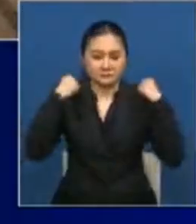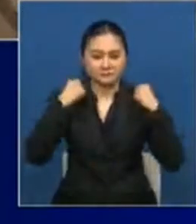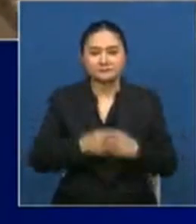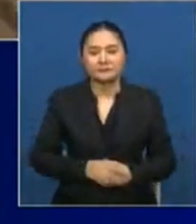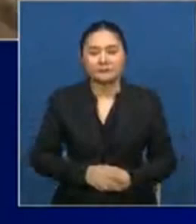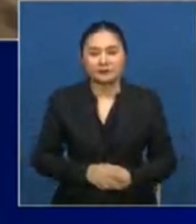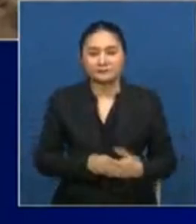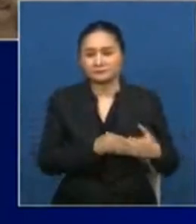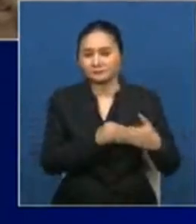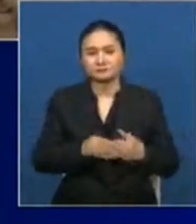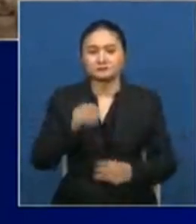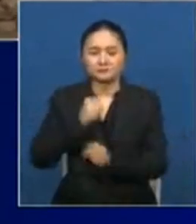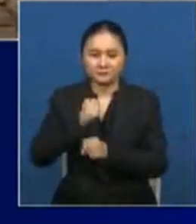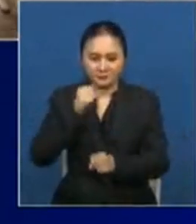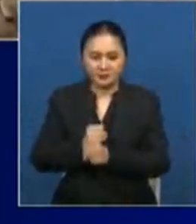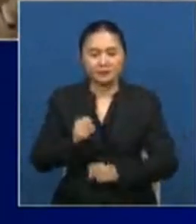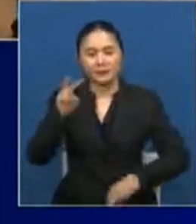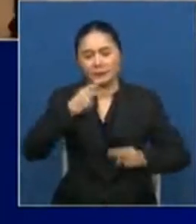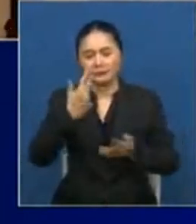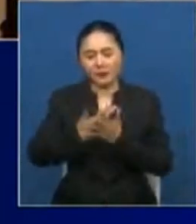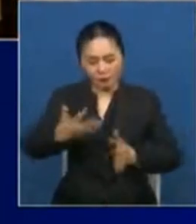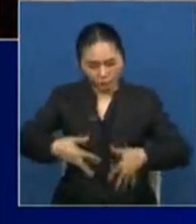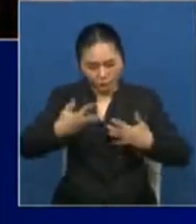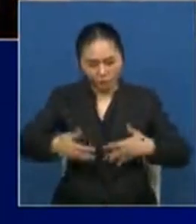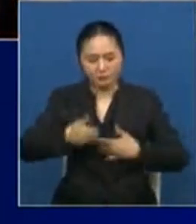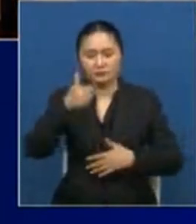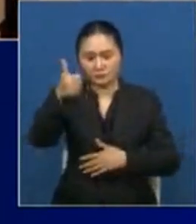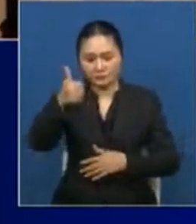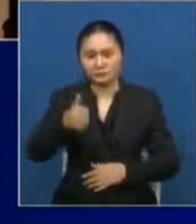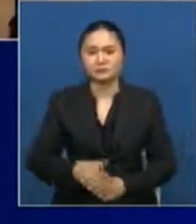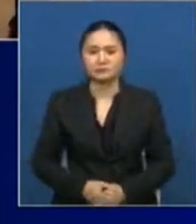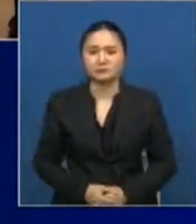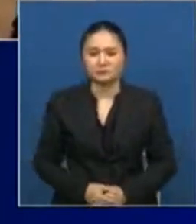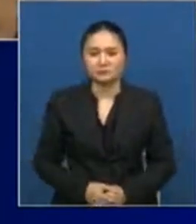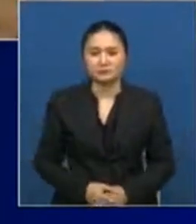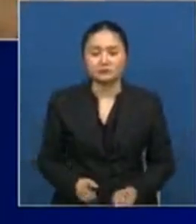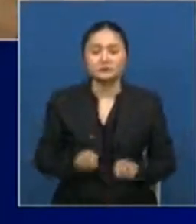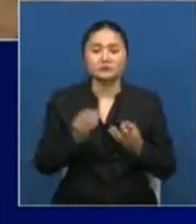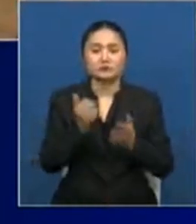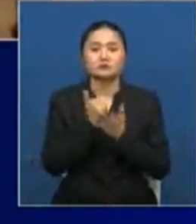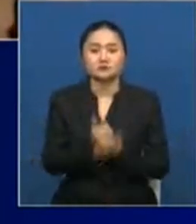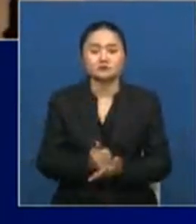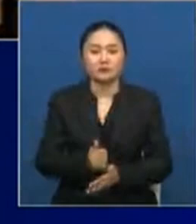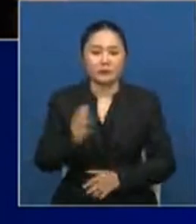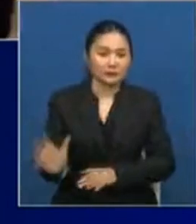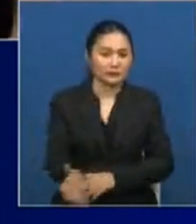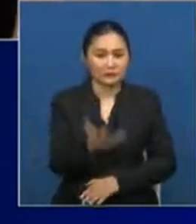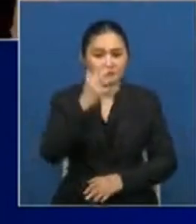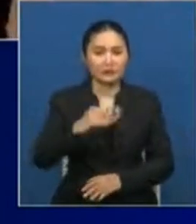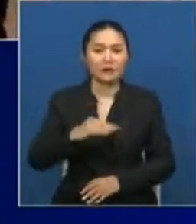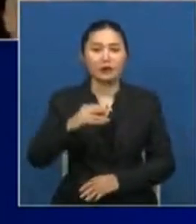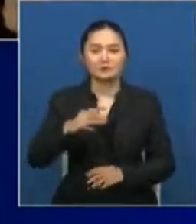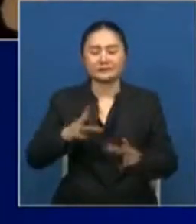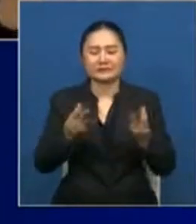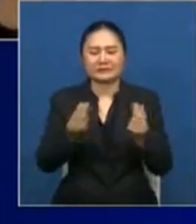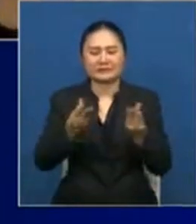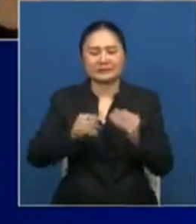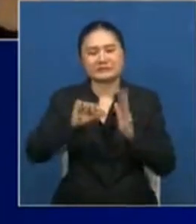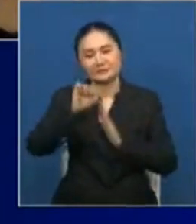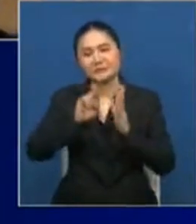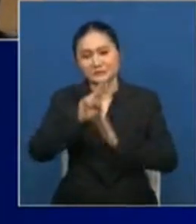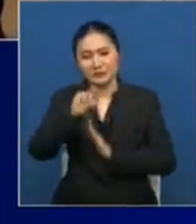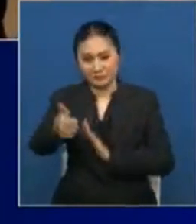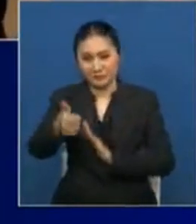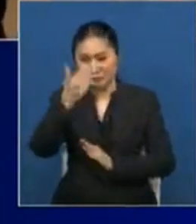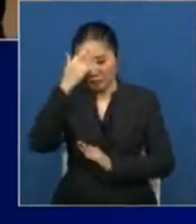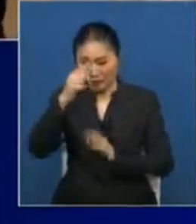เอาไปทำงานหาเงินดีกว่าเอาแรงไปทำงานดีกว่า หรือไม่ก็ส่งไปช่วยตักโคลนที่แม่สายได้ไห ม ที ่ เชียงใหม่เชียงรายเนี่ยเขาก